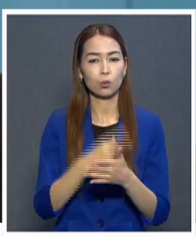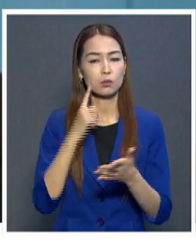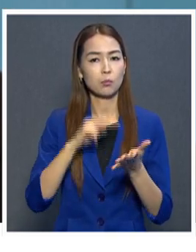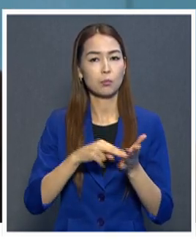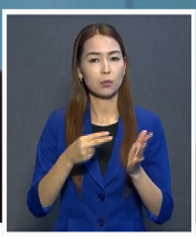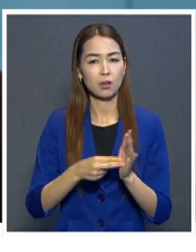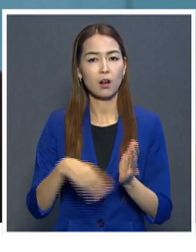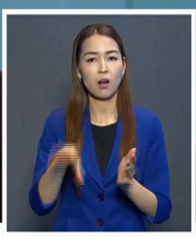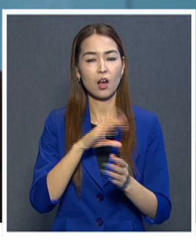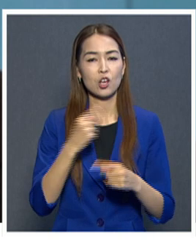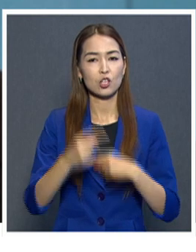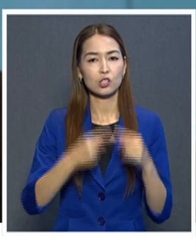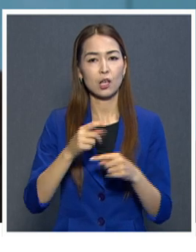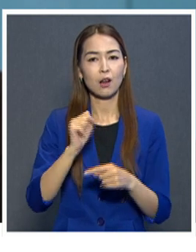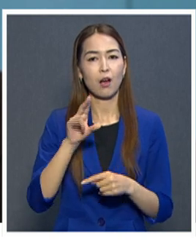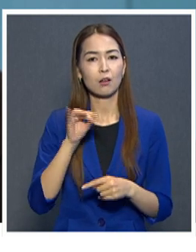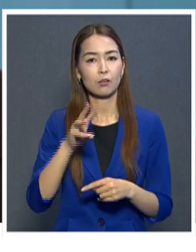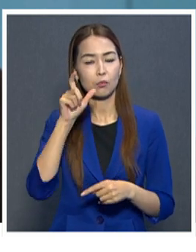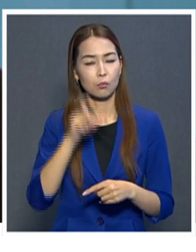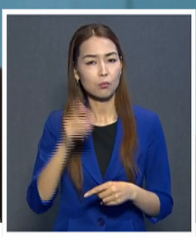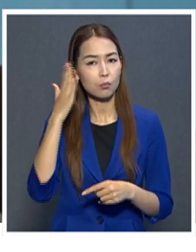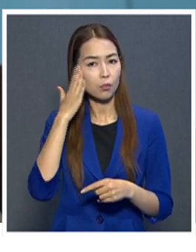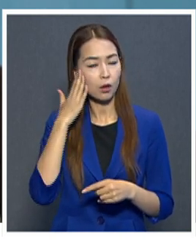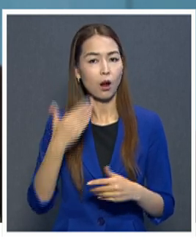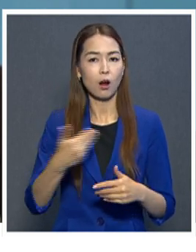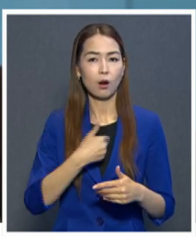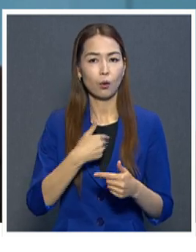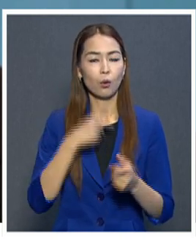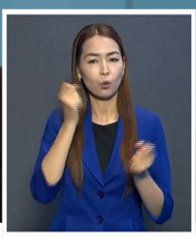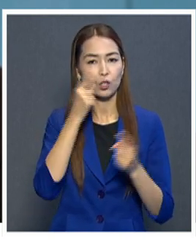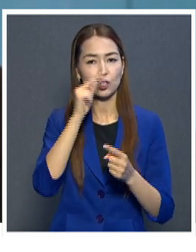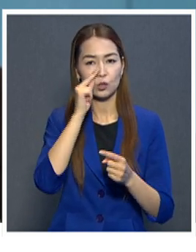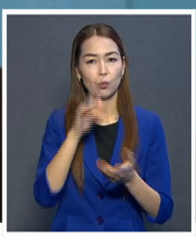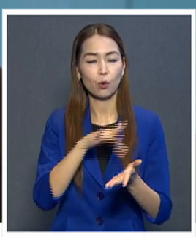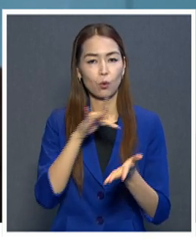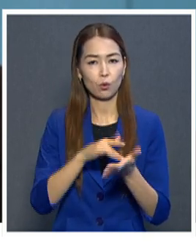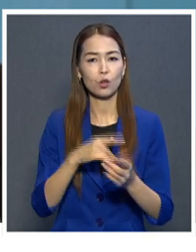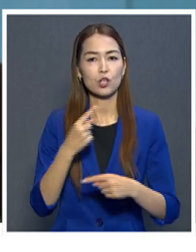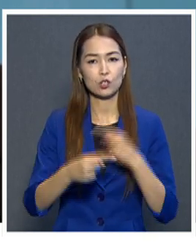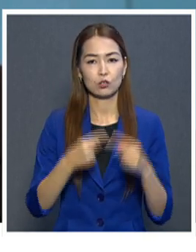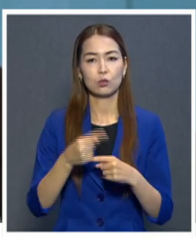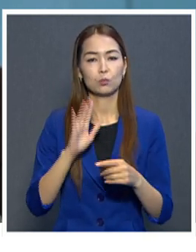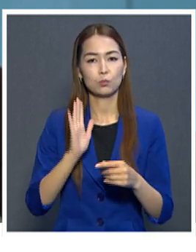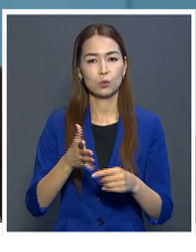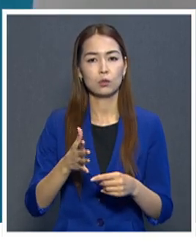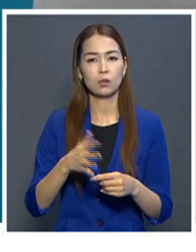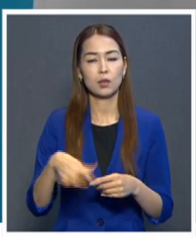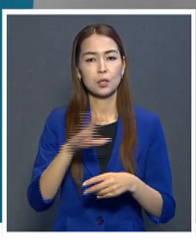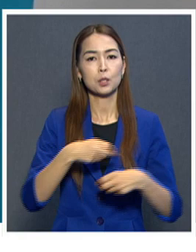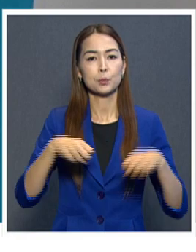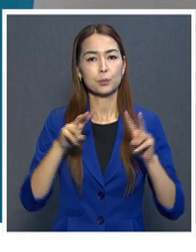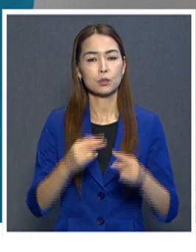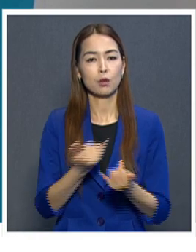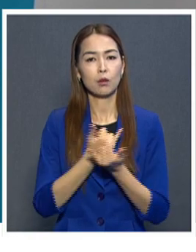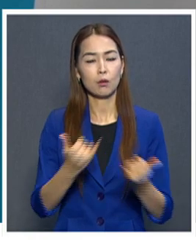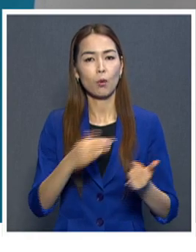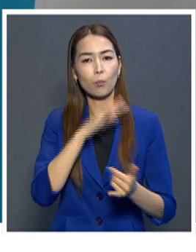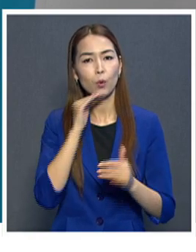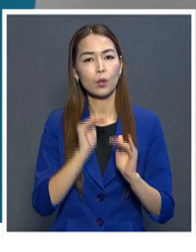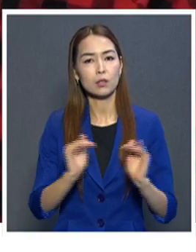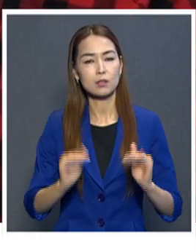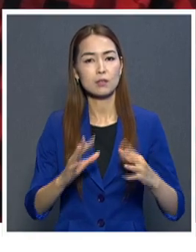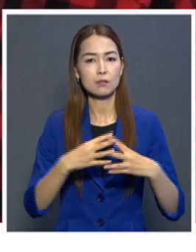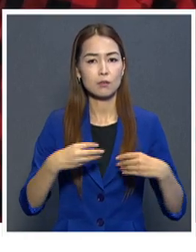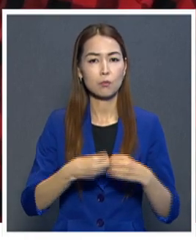біз әкімдікке ұсыныс ретінде беріп, қазір өздеріңіз білесіздер, Шымкент қаласының 4 ауданында арнайы көпбалалы аналарға қызмет